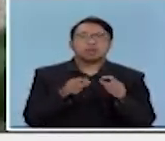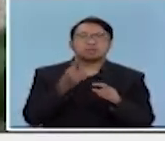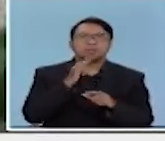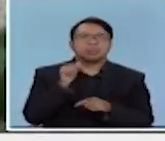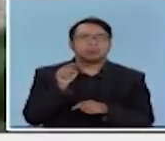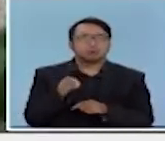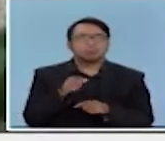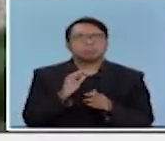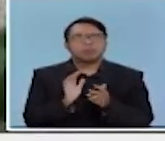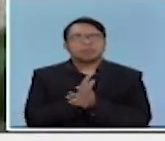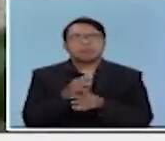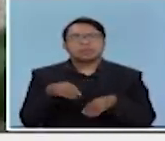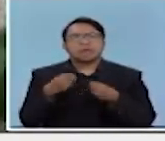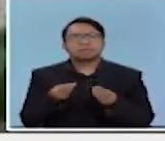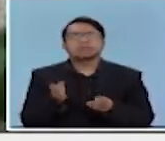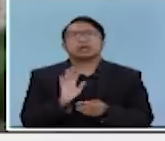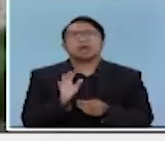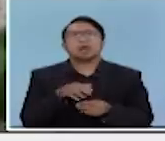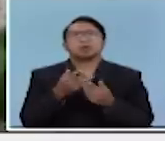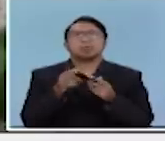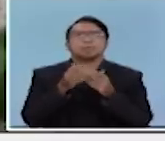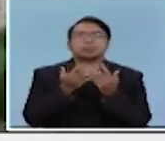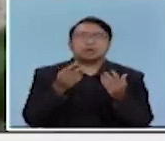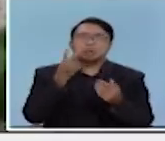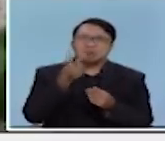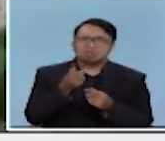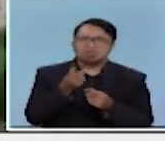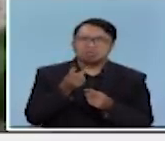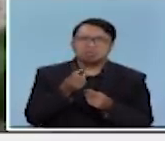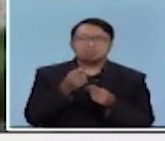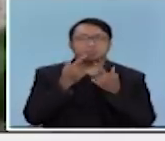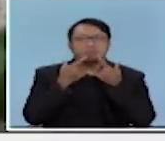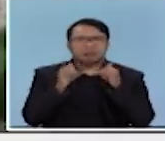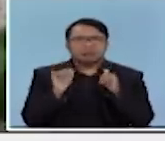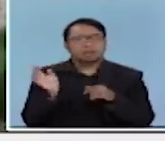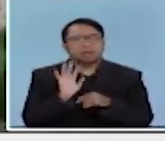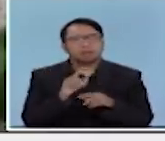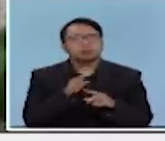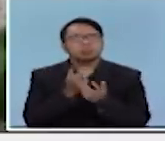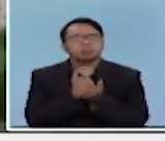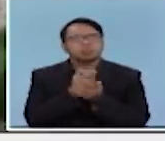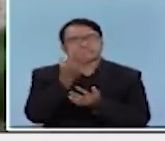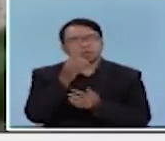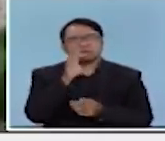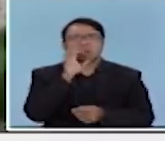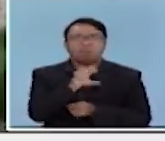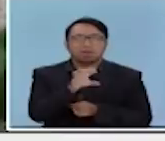jangan ditanggapi secara guyon, harus diseriusi. Perbuatan yang